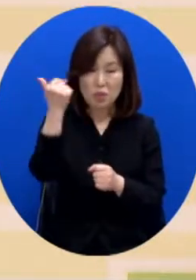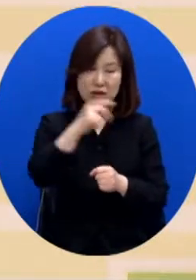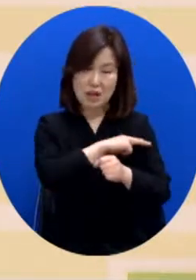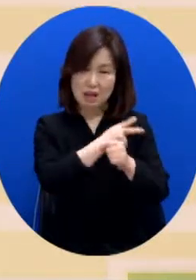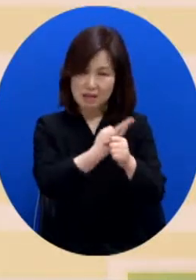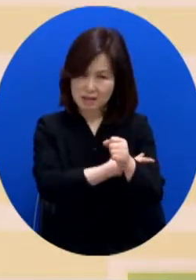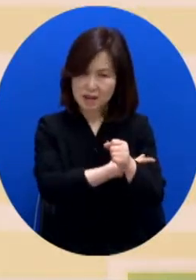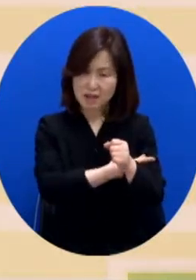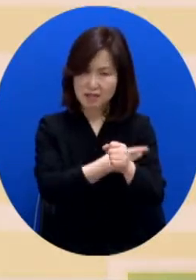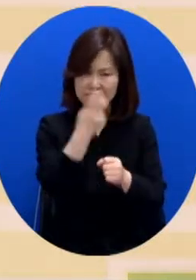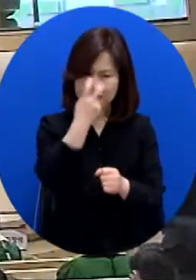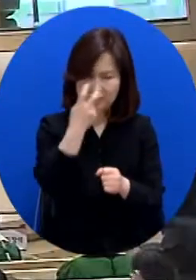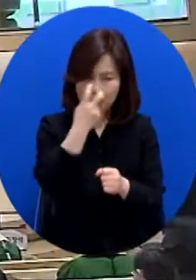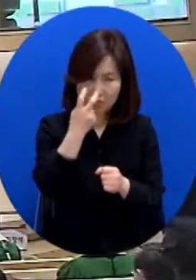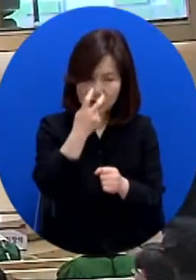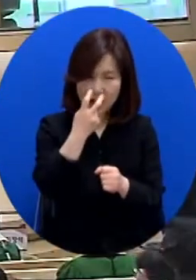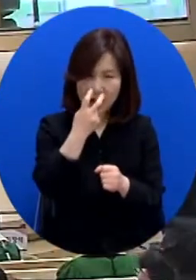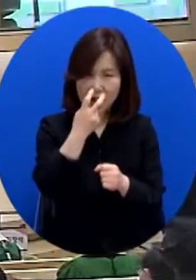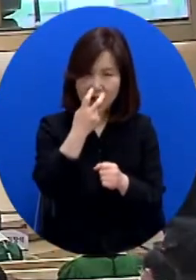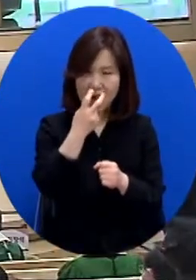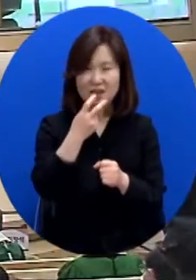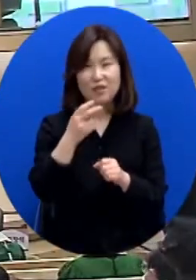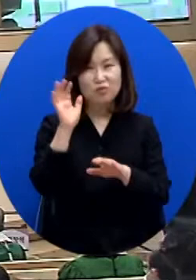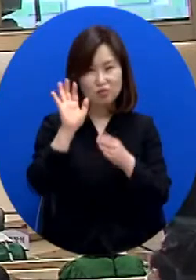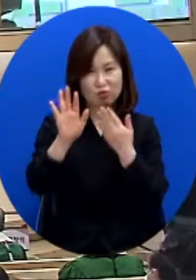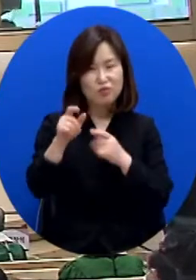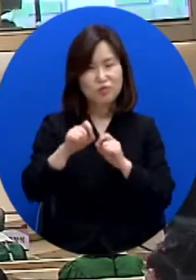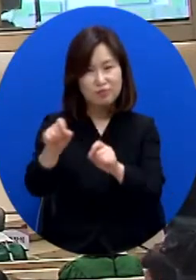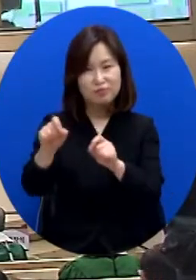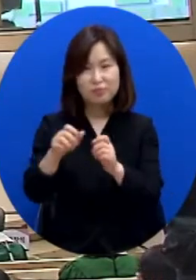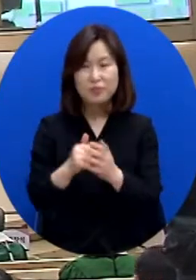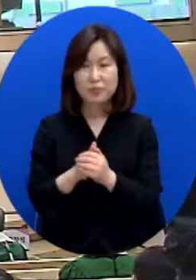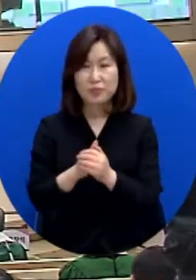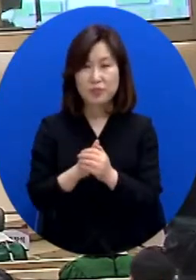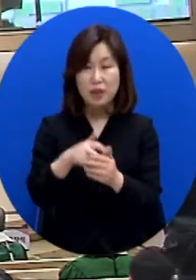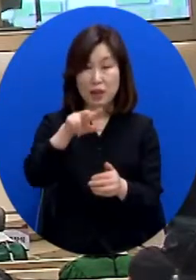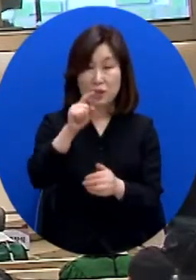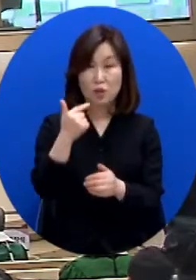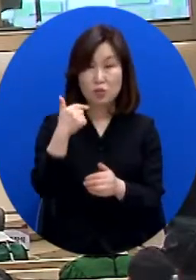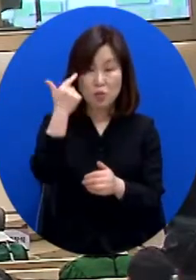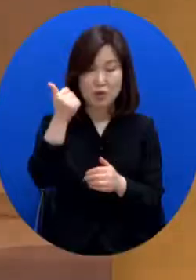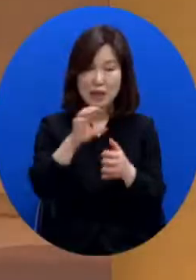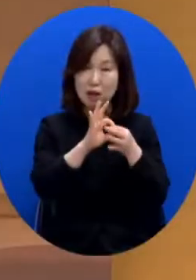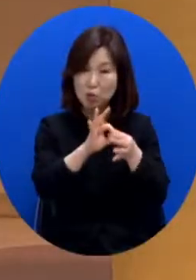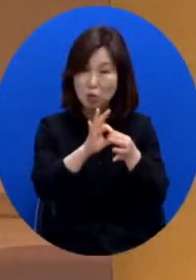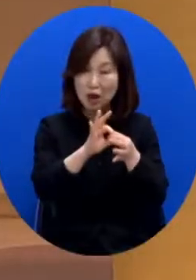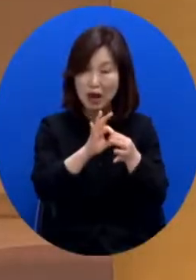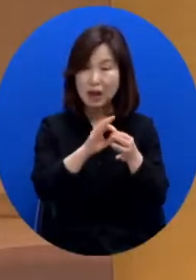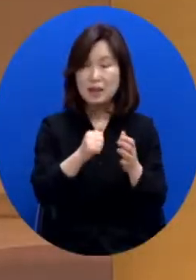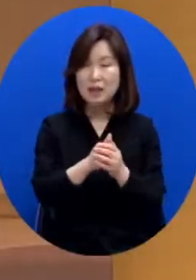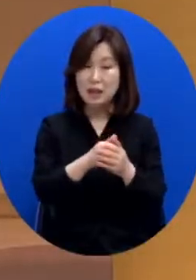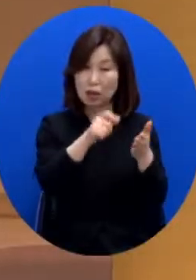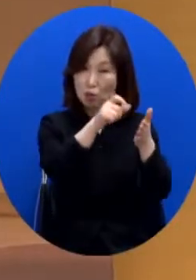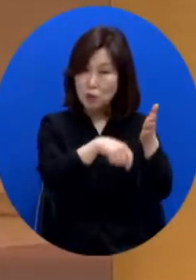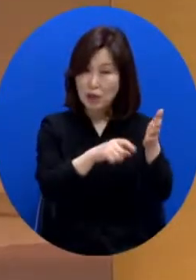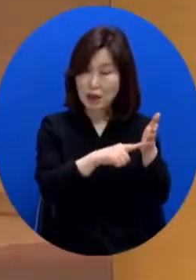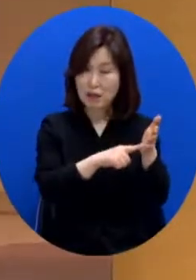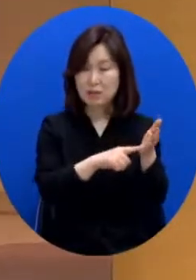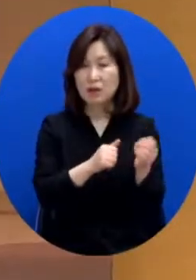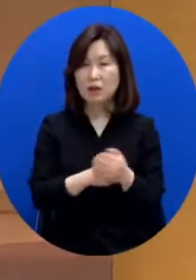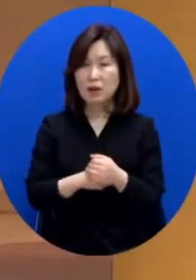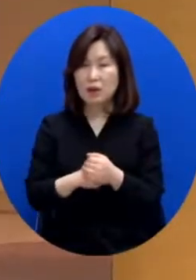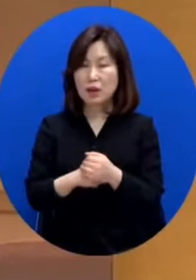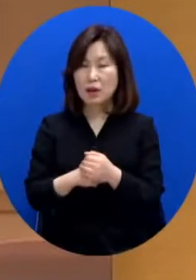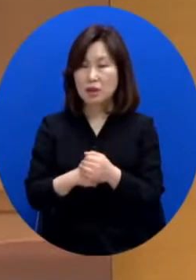여부 연구를 보류하기로 했다고 밝혔습니다 전광 목사 가 속한 예장 대신 총에 는 지난해 9월 전광 목사